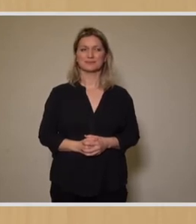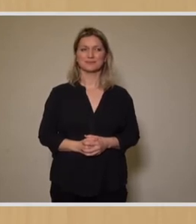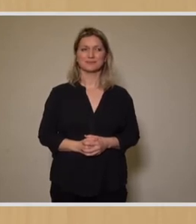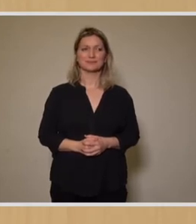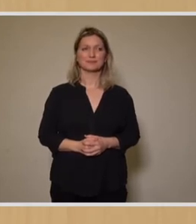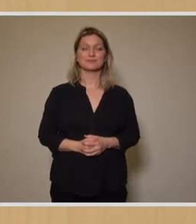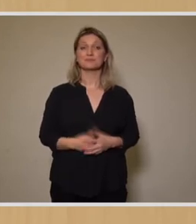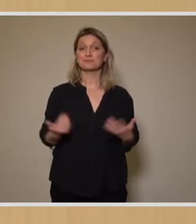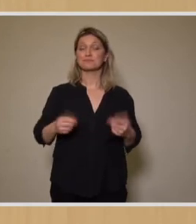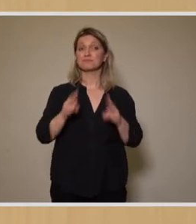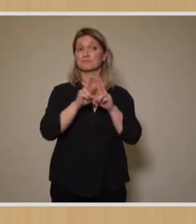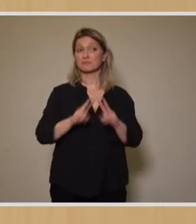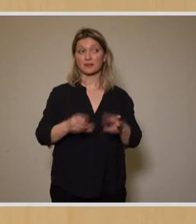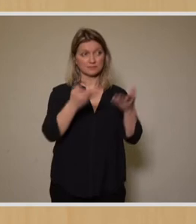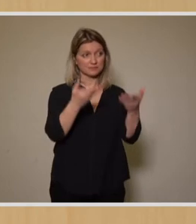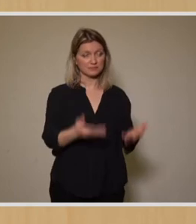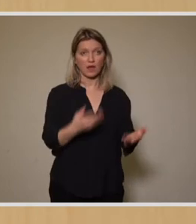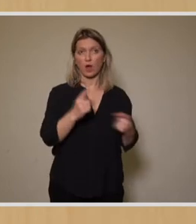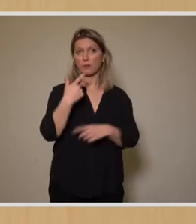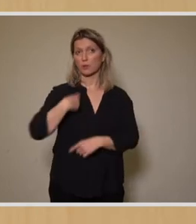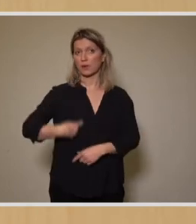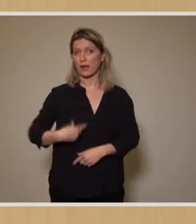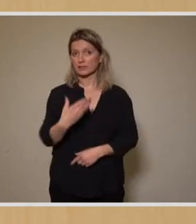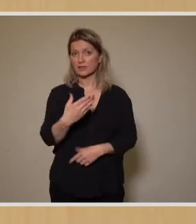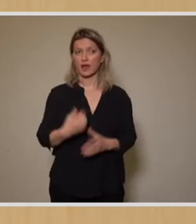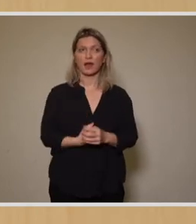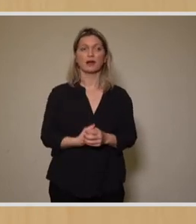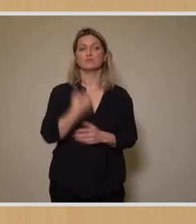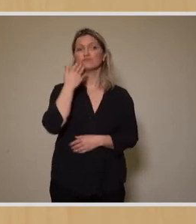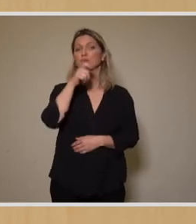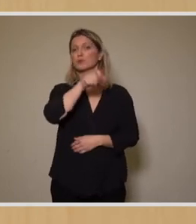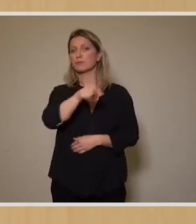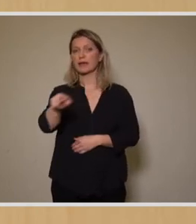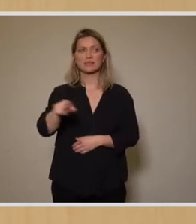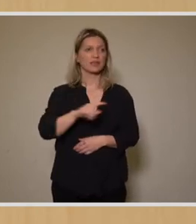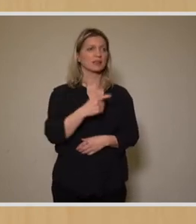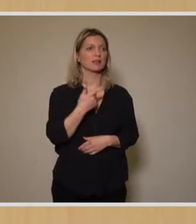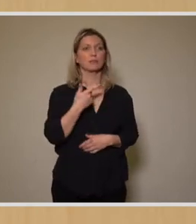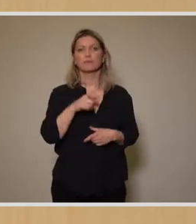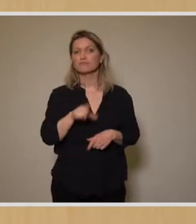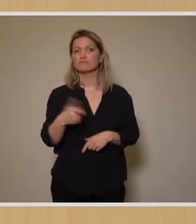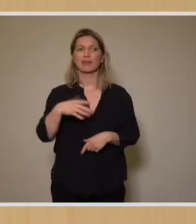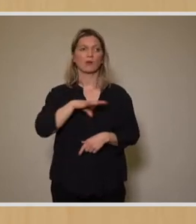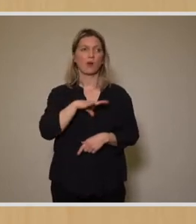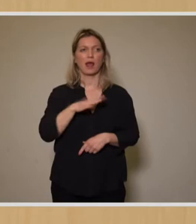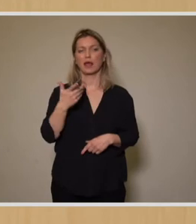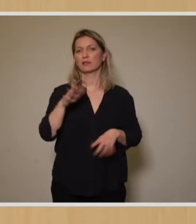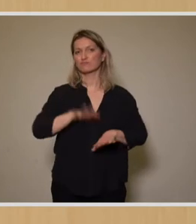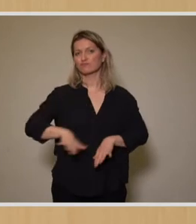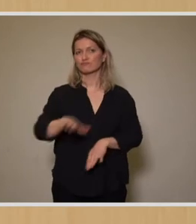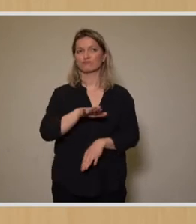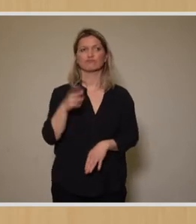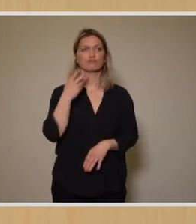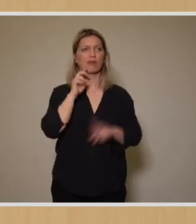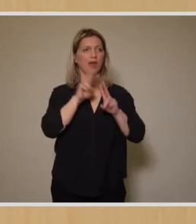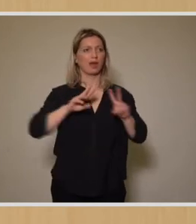Sehr geehrter Herr stellvertretender Oberbürgermeister, sehr geehrte Bürgermeisterinnen und Bürgermeister, werte Kolleginnen und Kollegen, meine